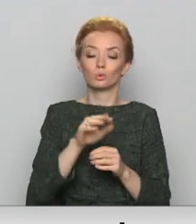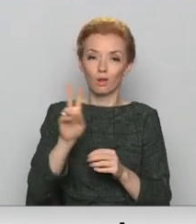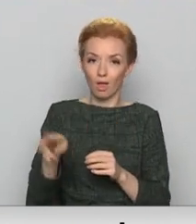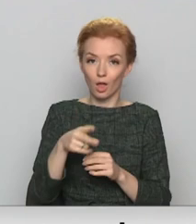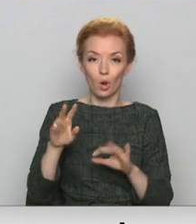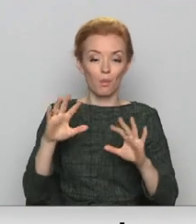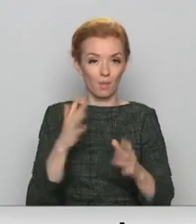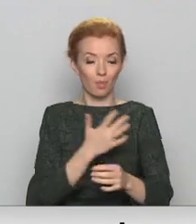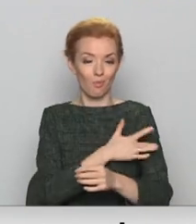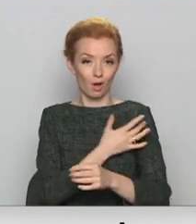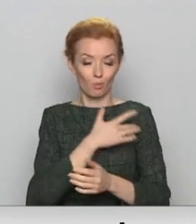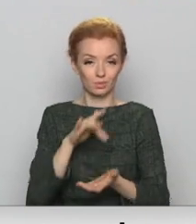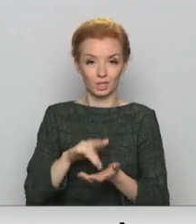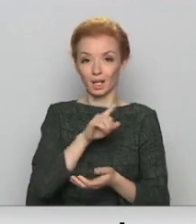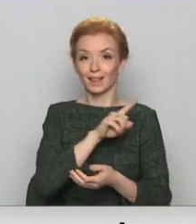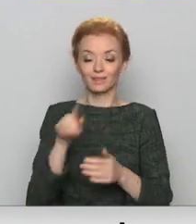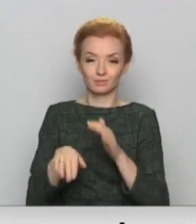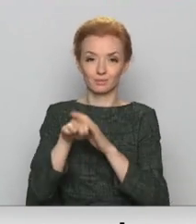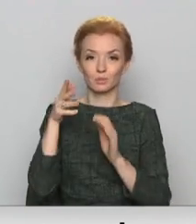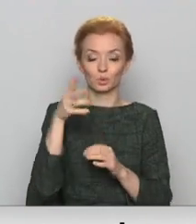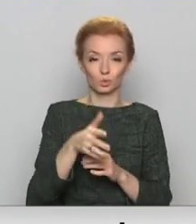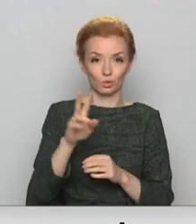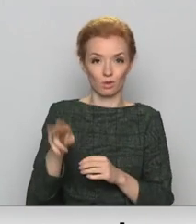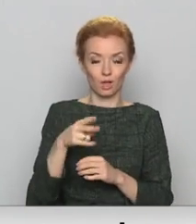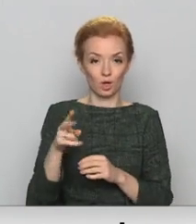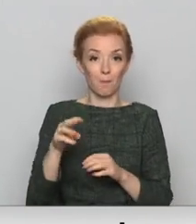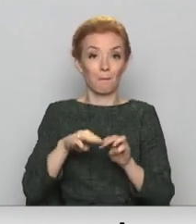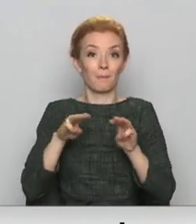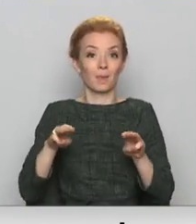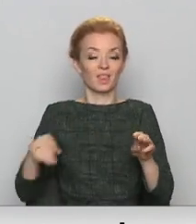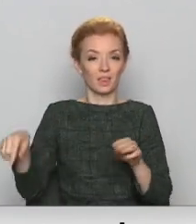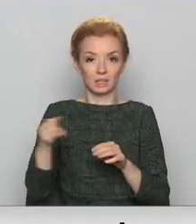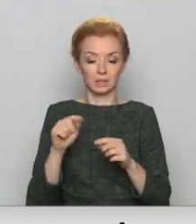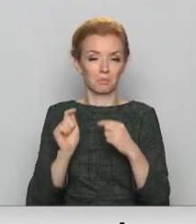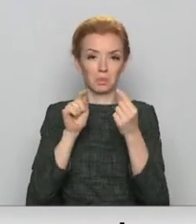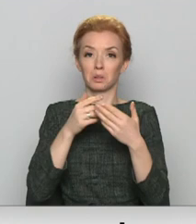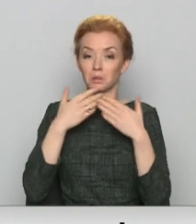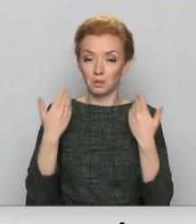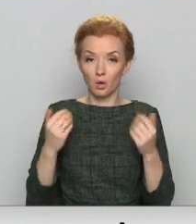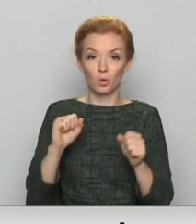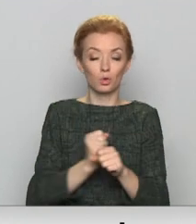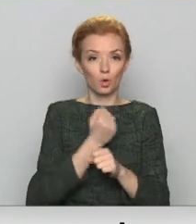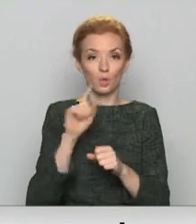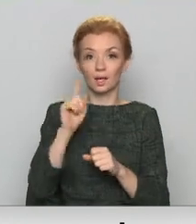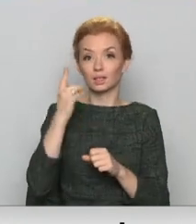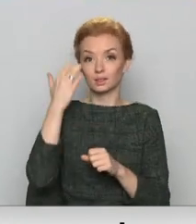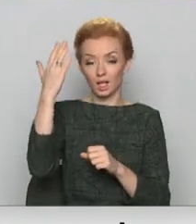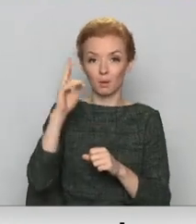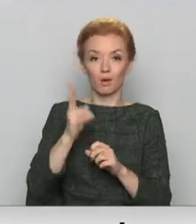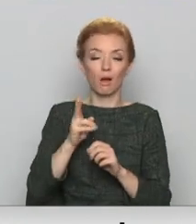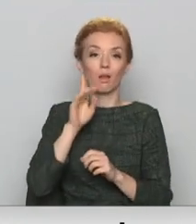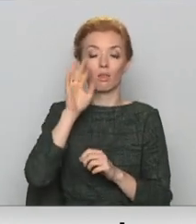pakalpojumu centri projektos līdz 5 000 eiro. Ministrijai pret šādu modeli iebildumu neesot, tomēr esot cerība, ka